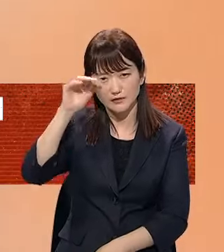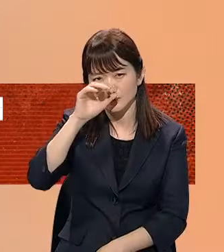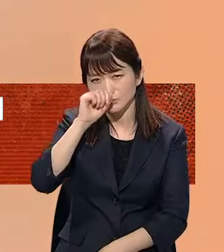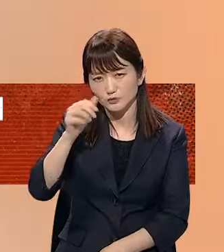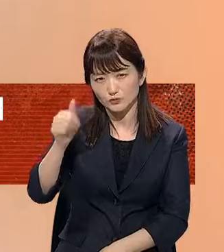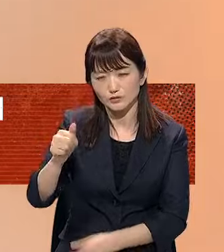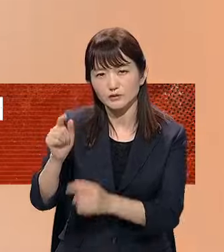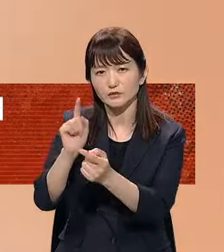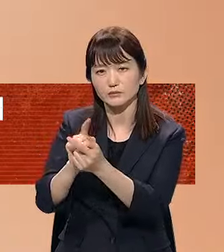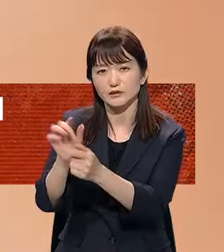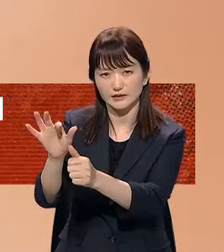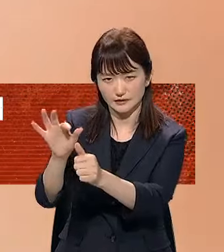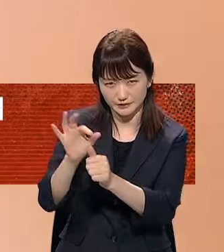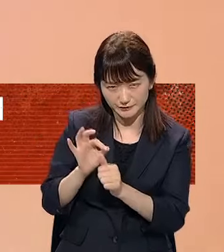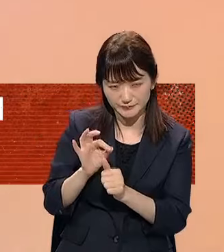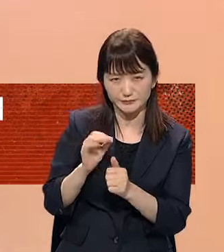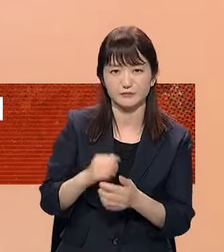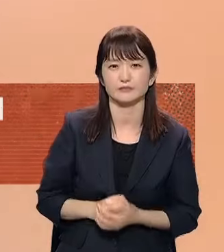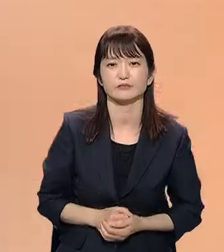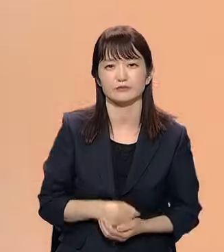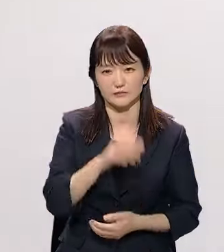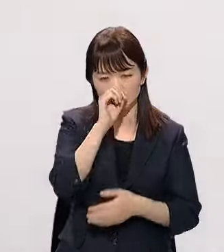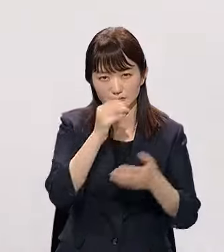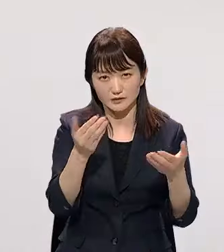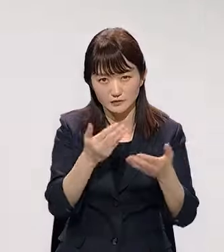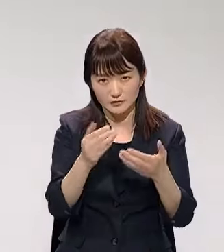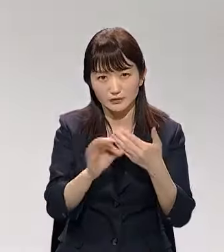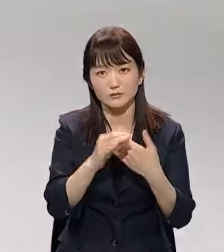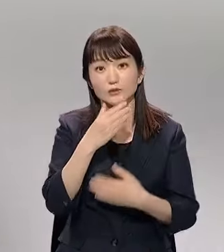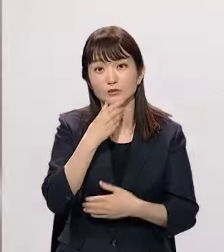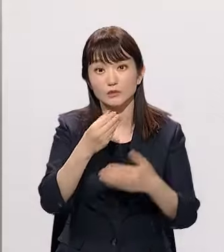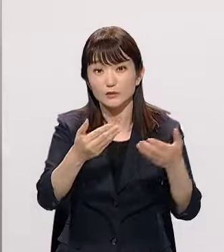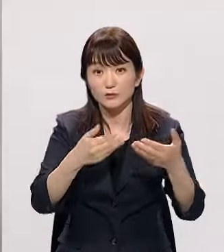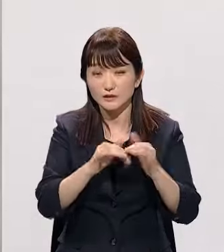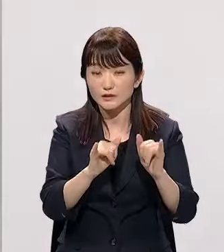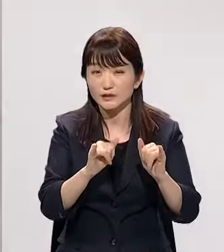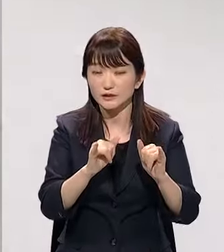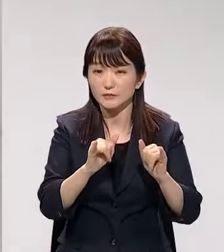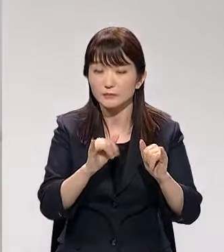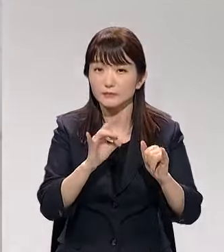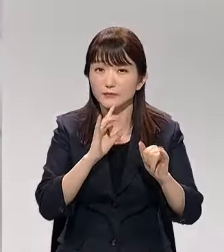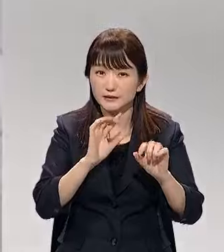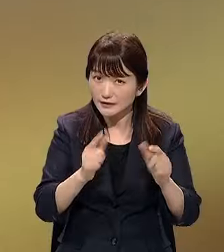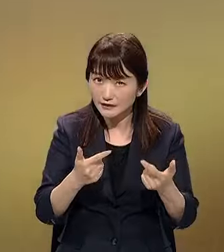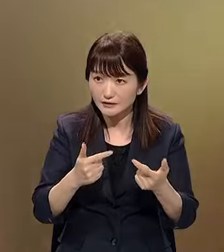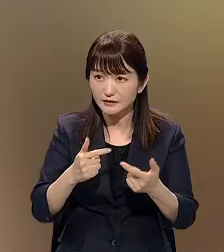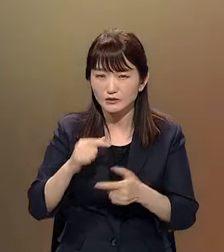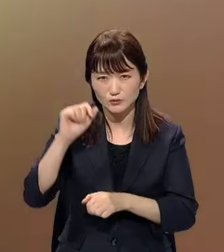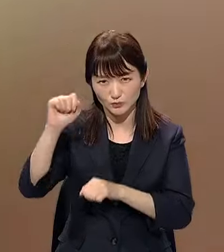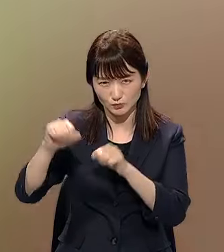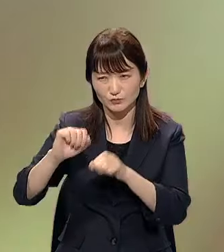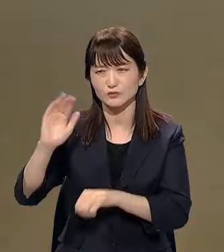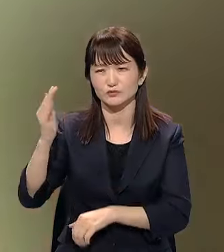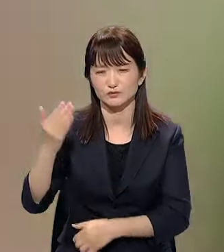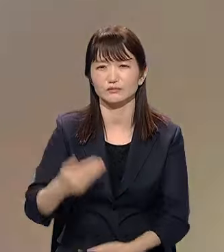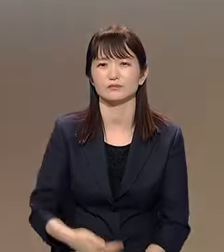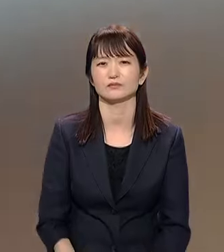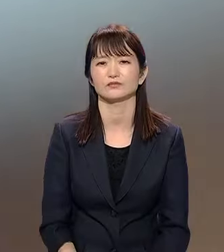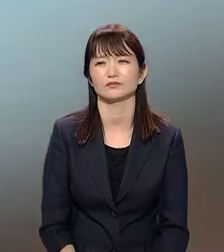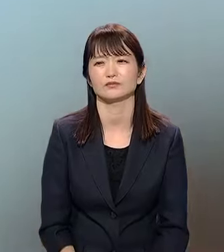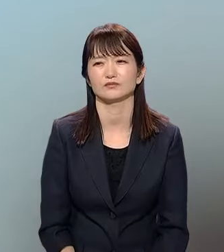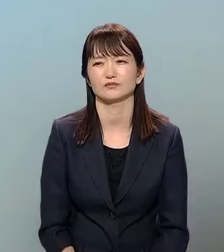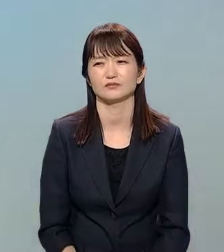주인을 만나서 입양됐다고 합니다. 착한 일을 하면 복을 받는 건 사람에게만 해당되는 게 아닌 것 같습니다. 교수님 너무